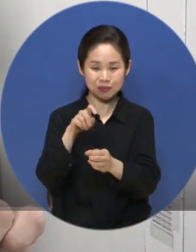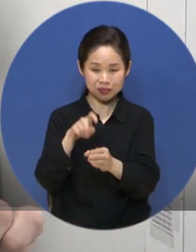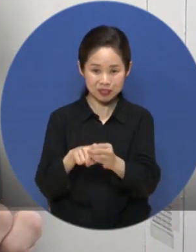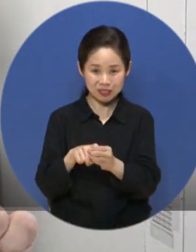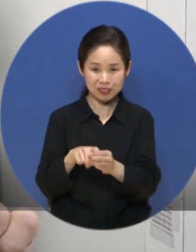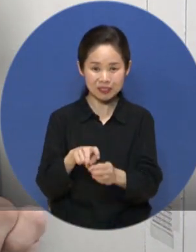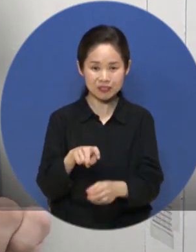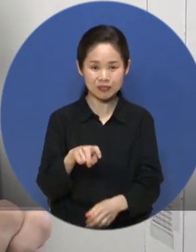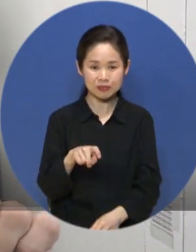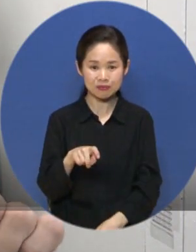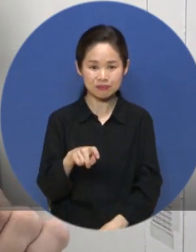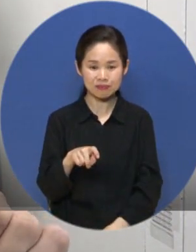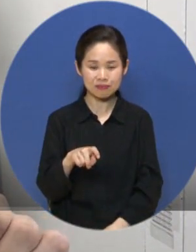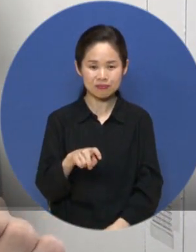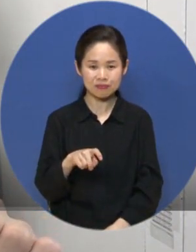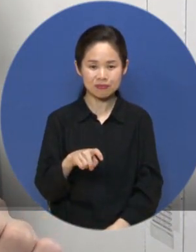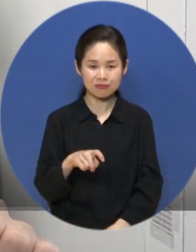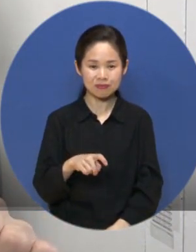지나가려고